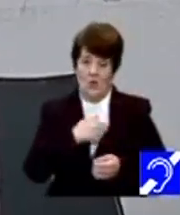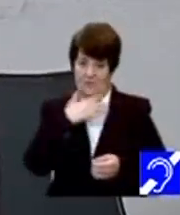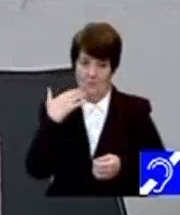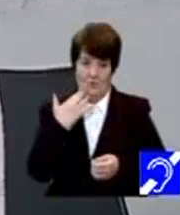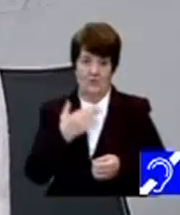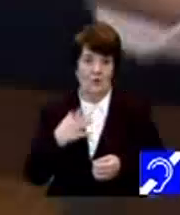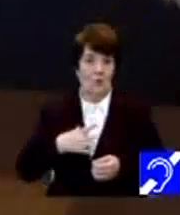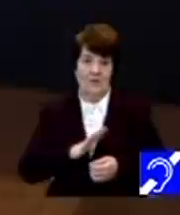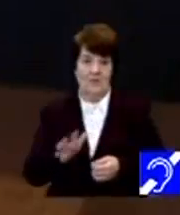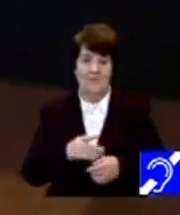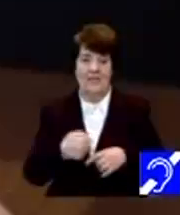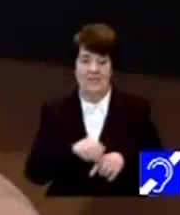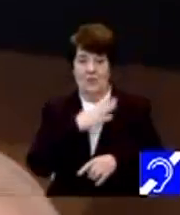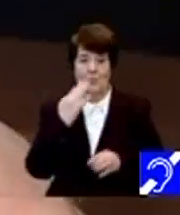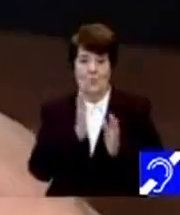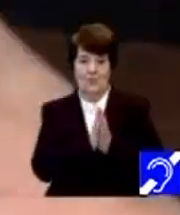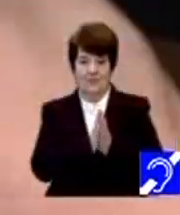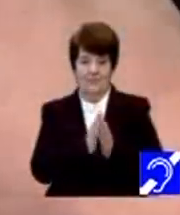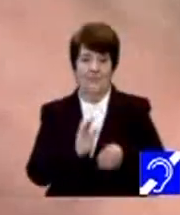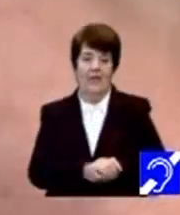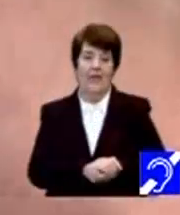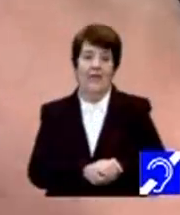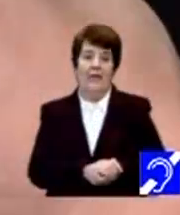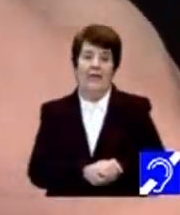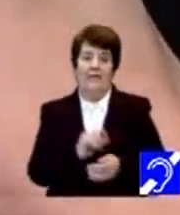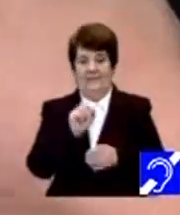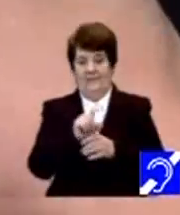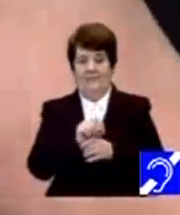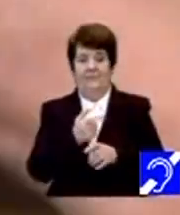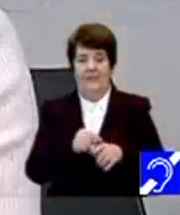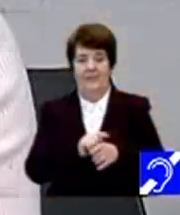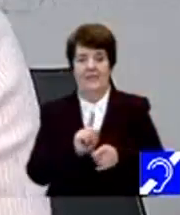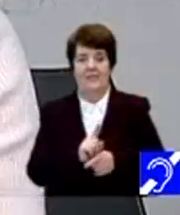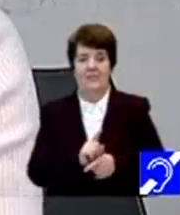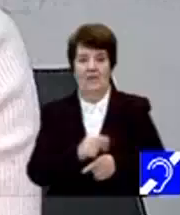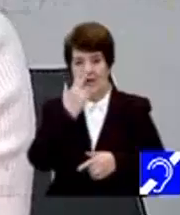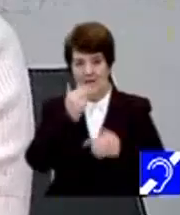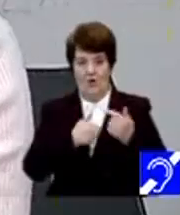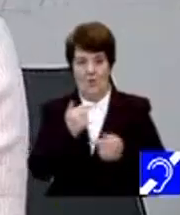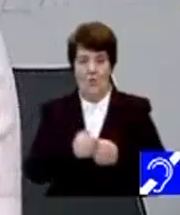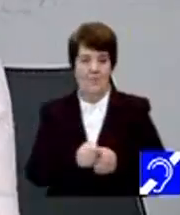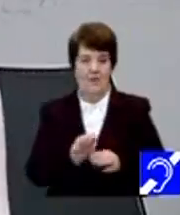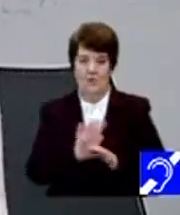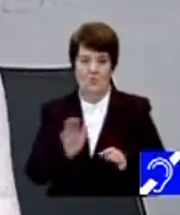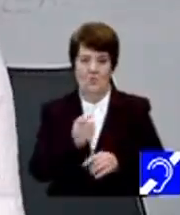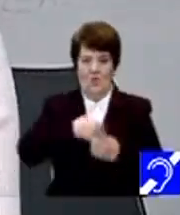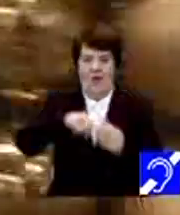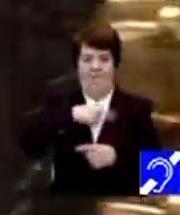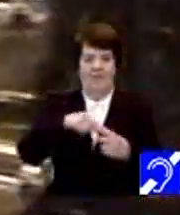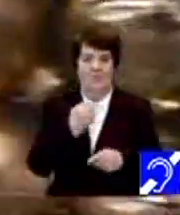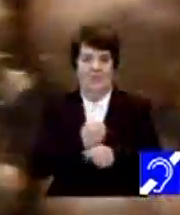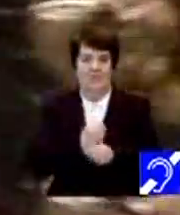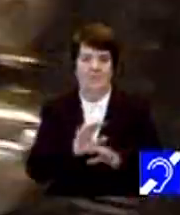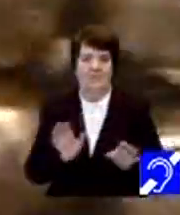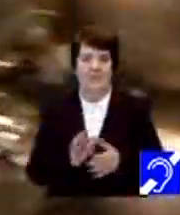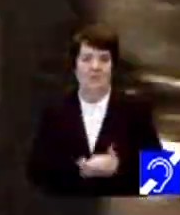record pentru mine. Nu m-am așteptat să fie atât de solicitate, pentru că pentru mine este doar un hobby. Eu nu fac